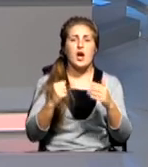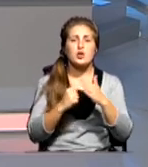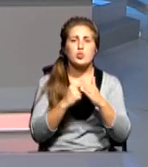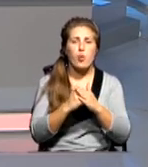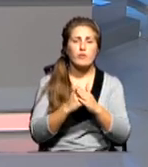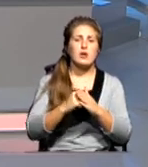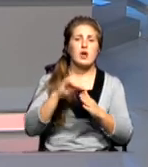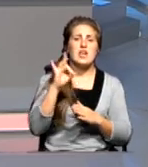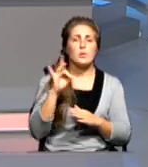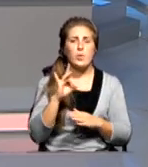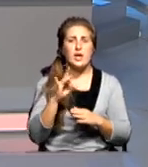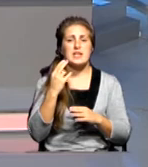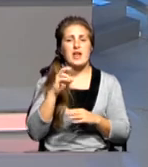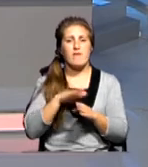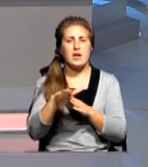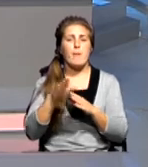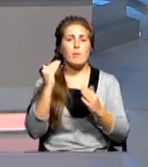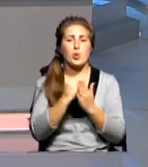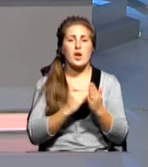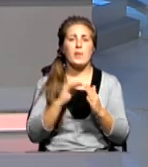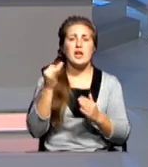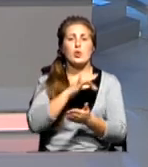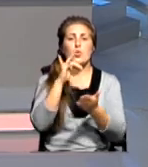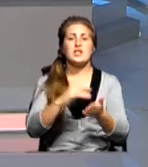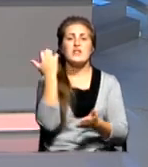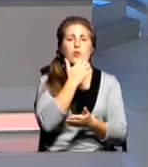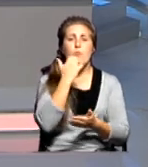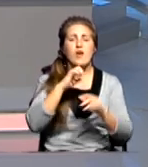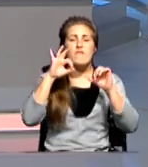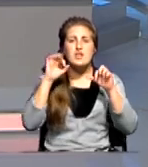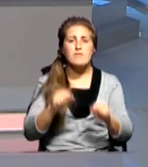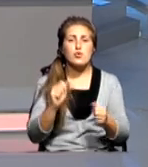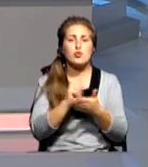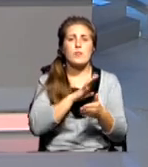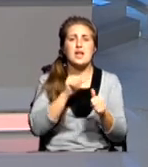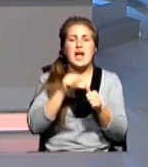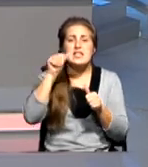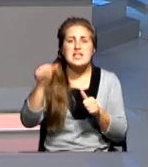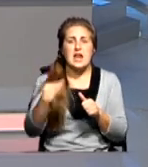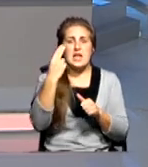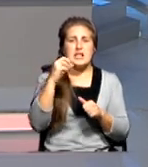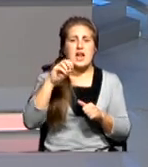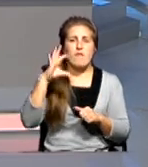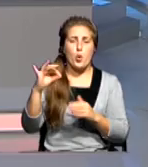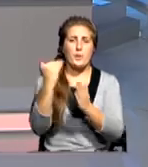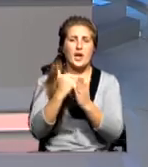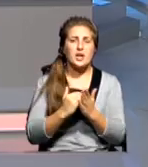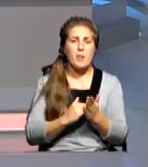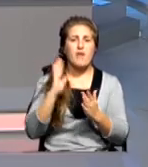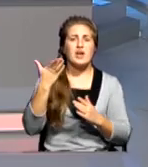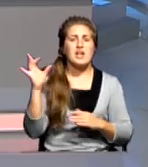программы и конечно курорт симферополь должен должен возможно даже быть отдельной целевой программы в